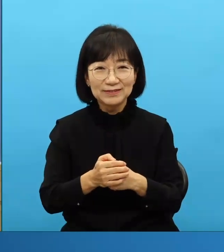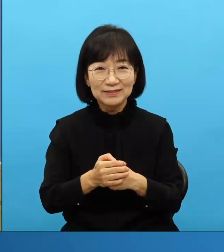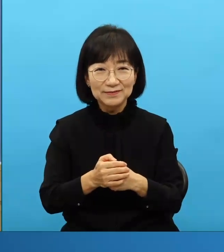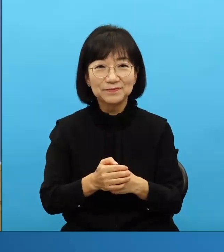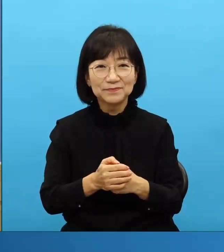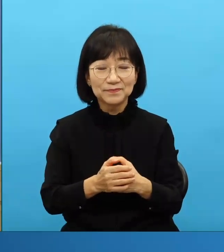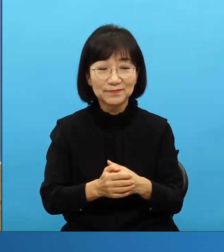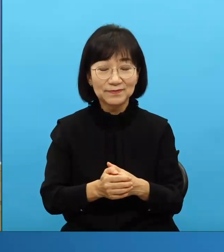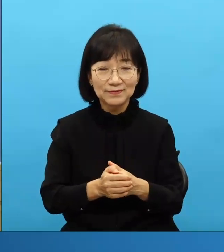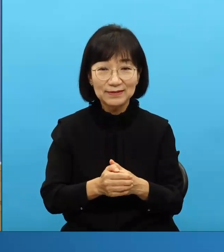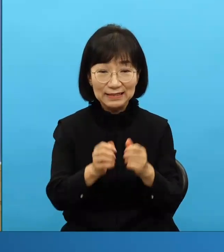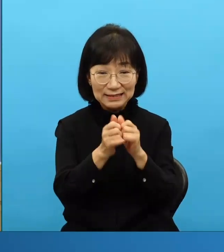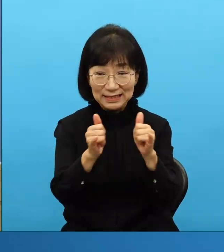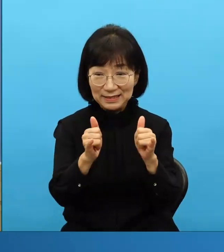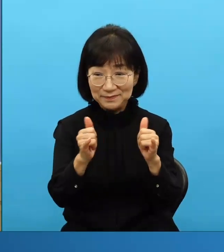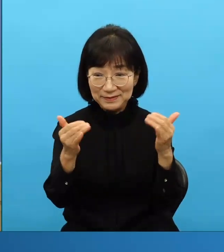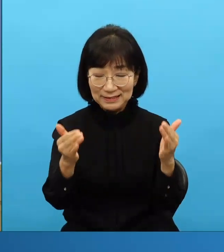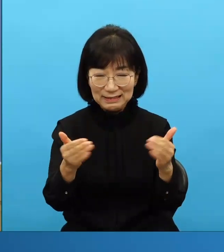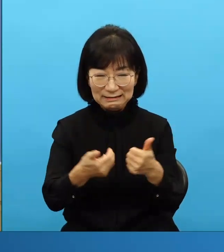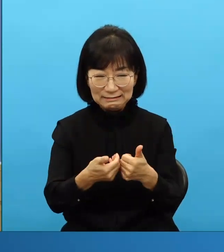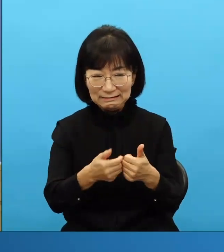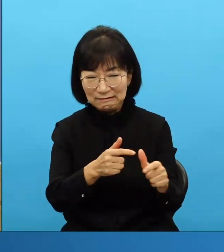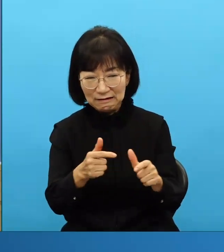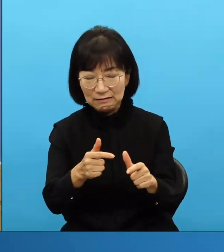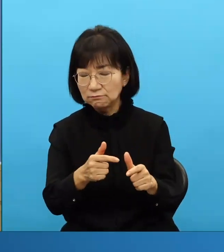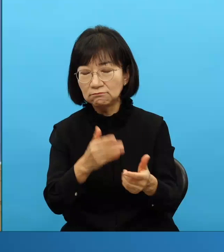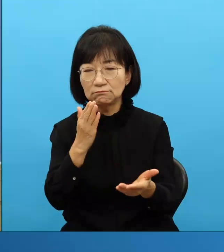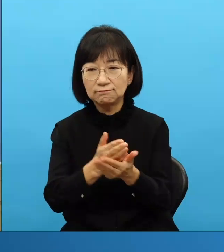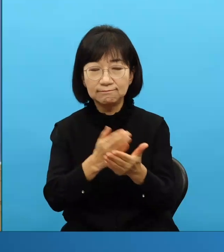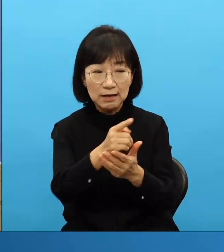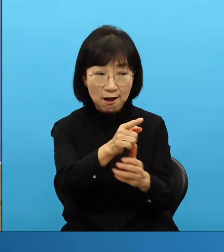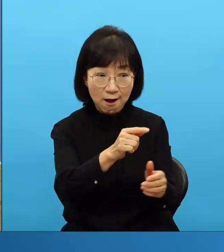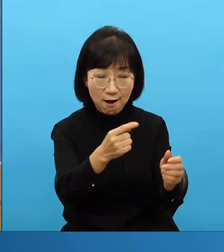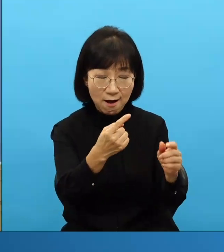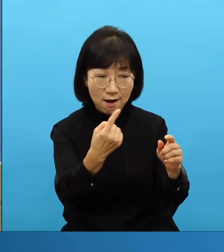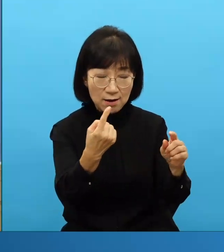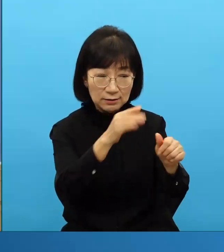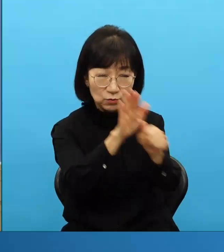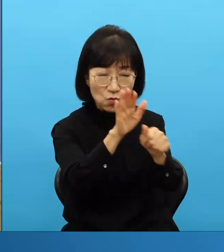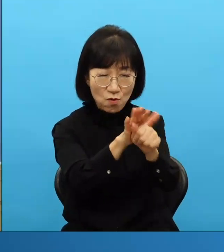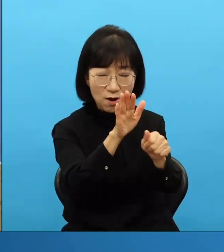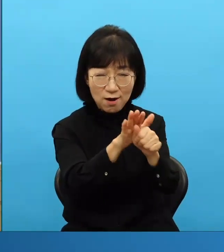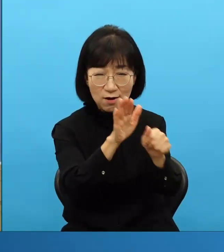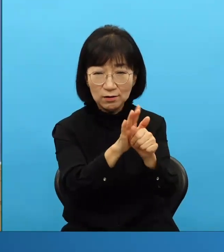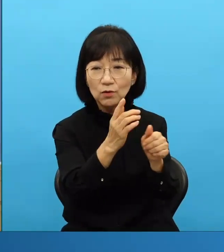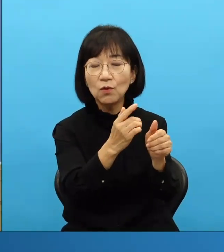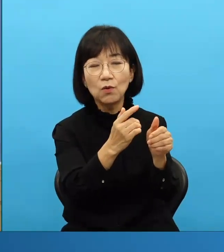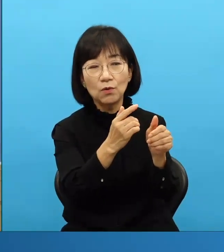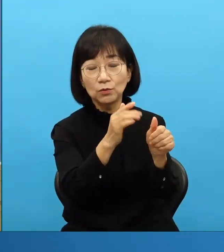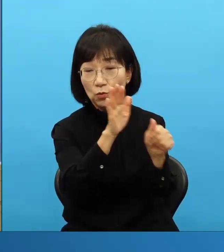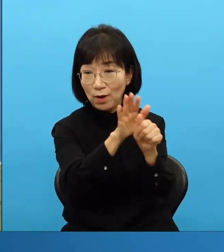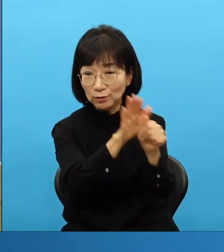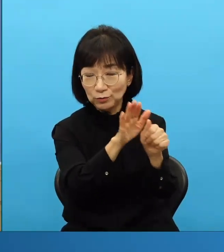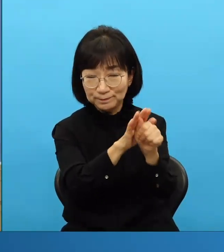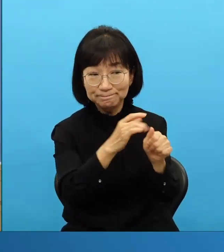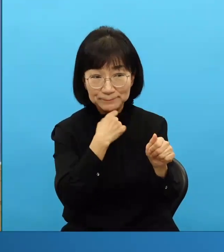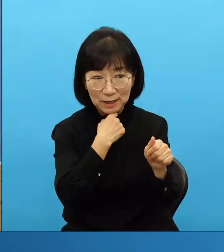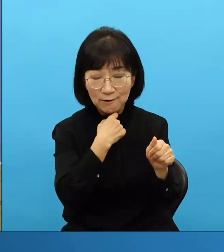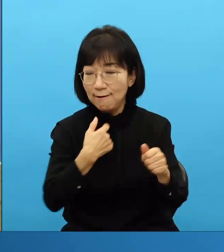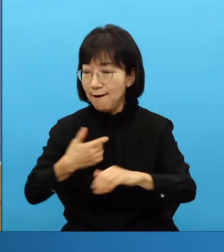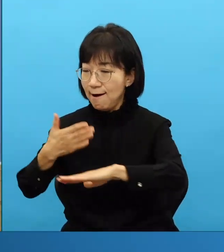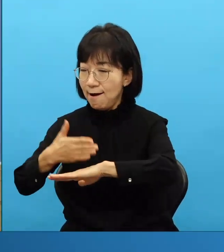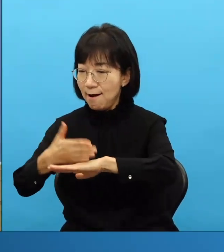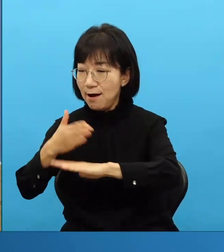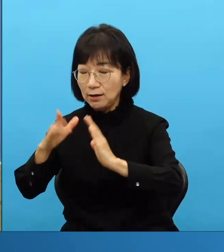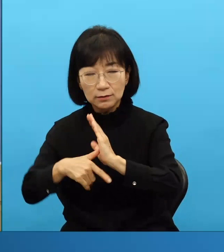진짜 살리려면 감사 속에 그를 내다보면, 그를 보면 그를 이해할 수 있어요. Inside of your interpersonal relationship,